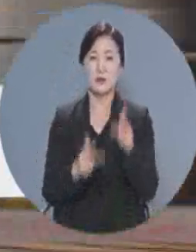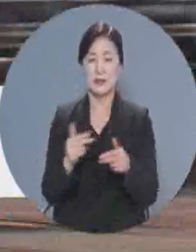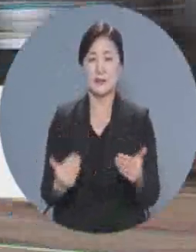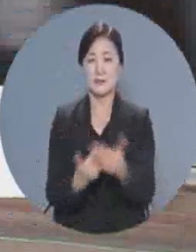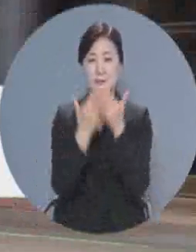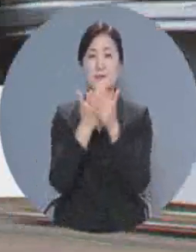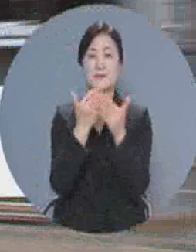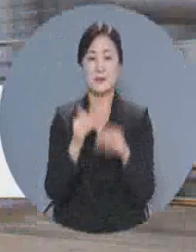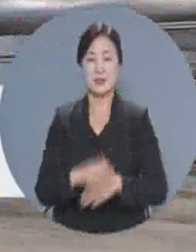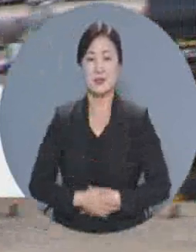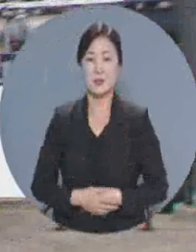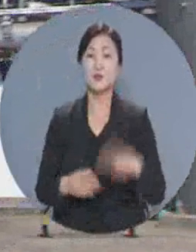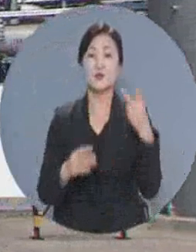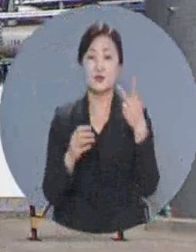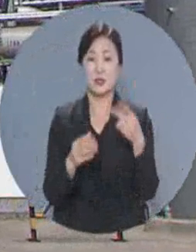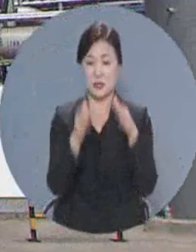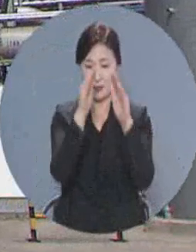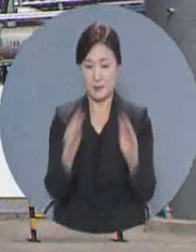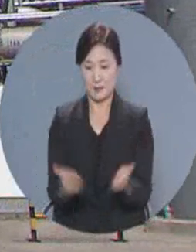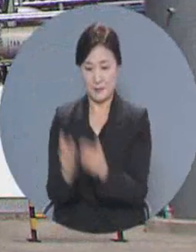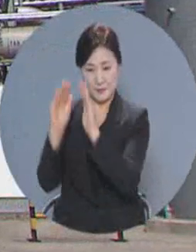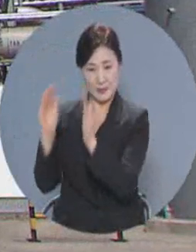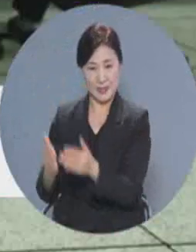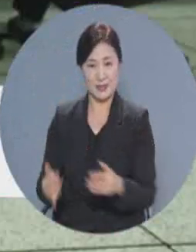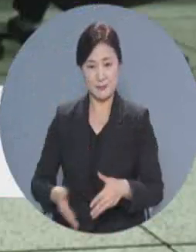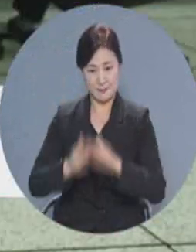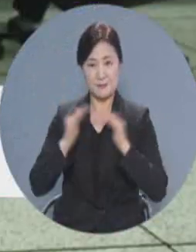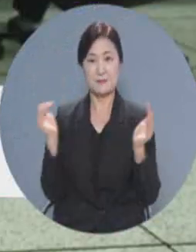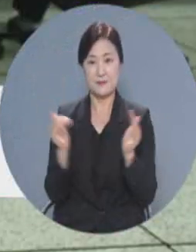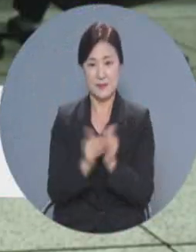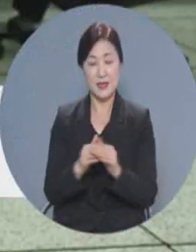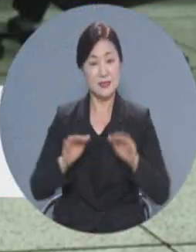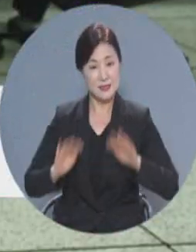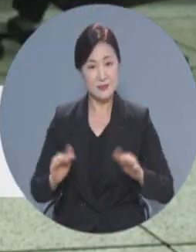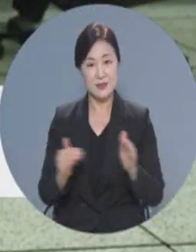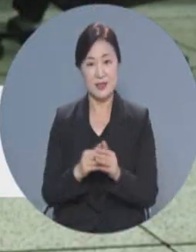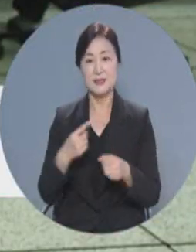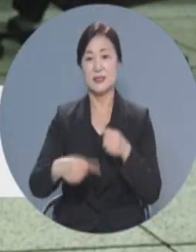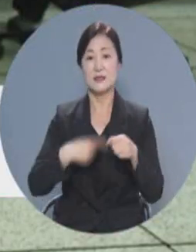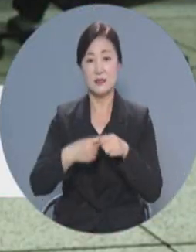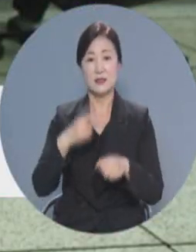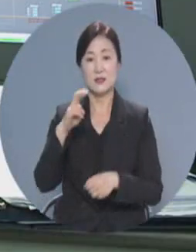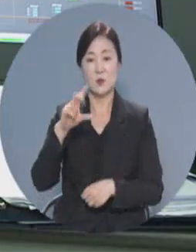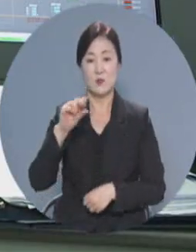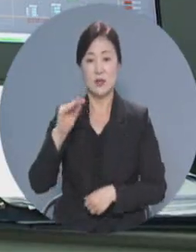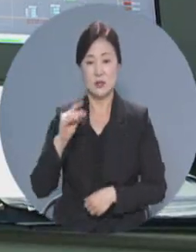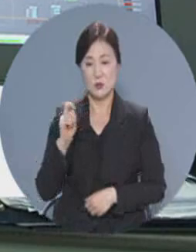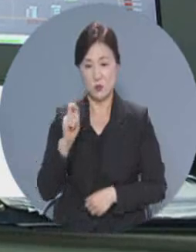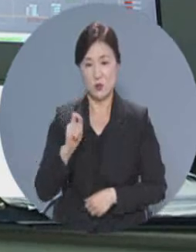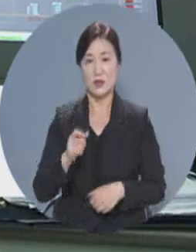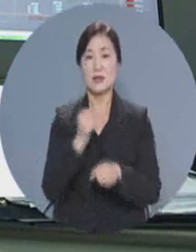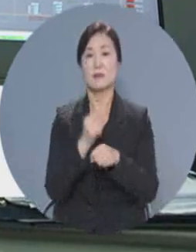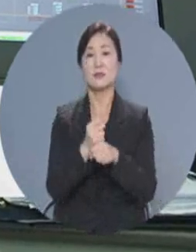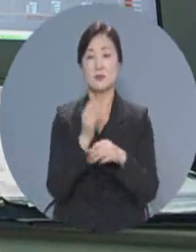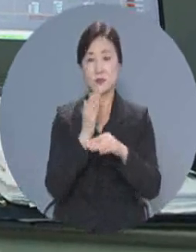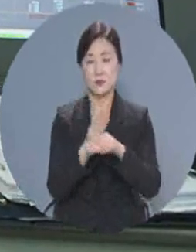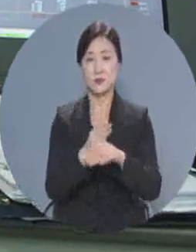기의 HMP, 즉 수소 생산 설비를 함께 갖췄고 현재 연간 25만 톤의 수소를 생산하고